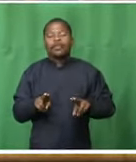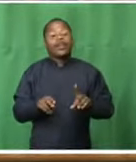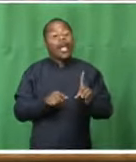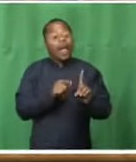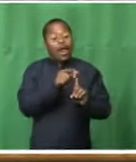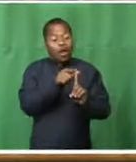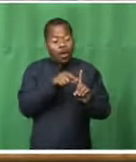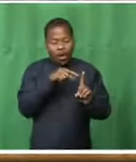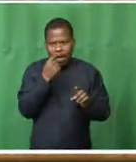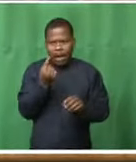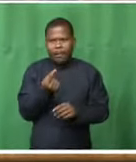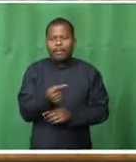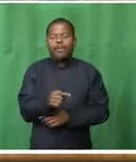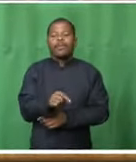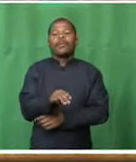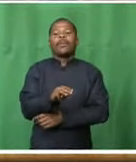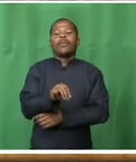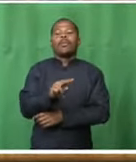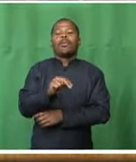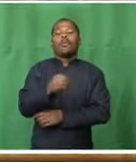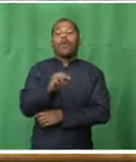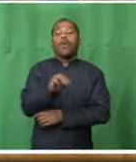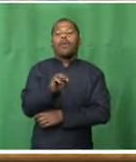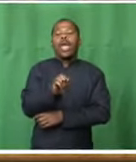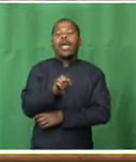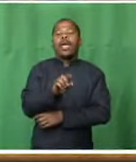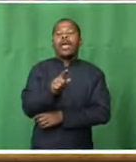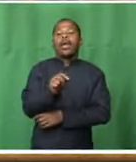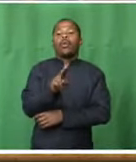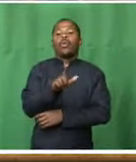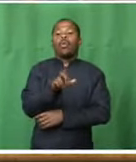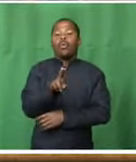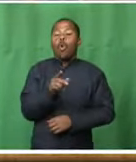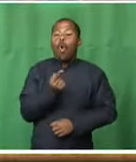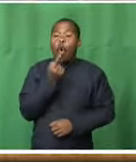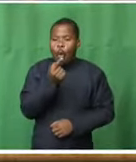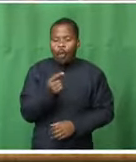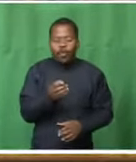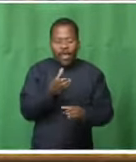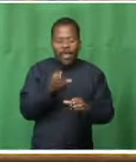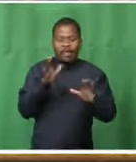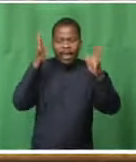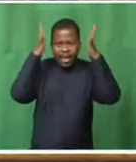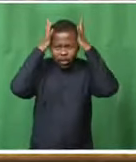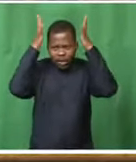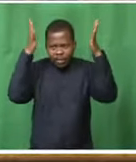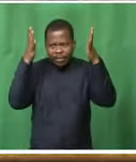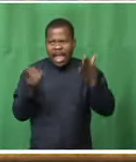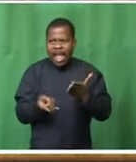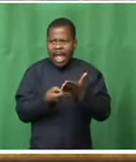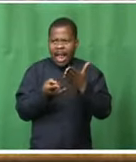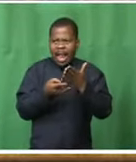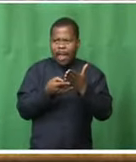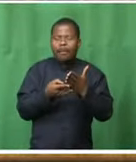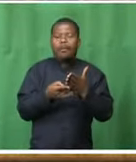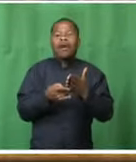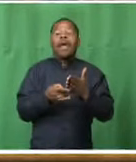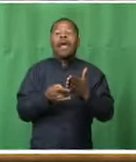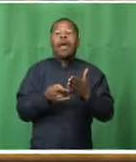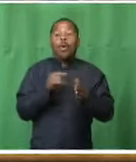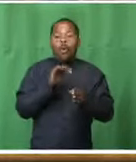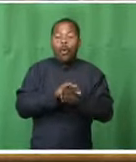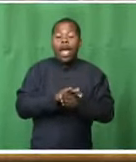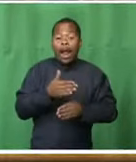nekubeleka kwabomake nebantwana Wiseman Mgomedulu ulive libheke ukuthi linikete lusito kude lifeze umgomo